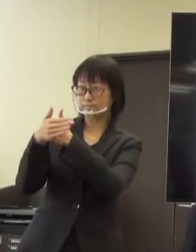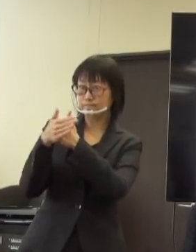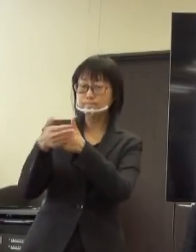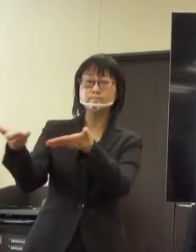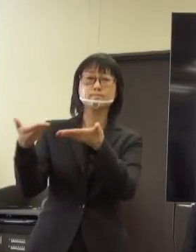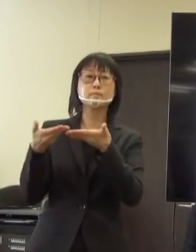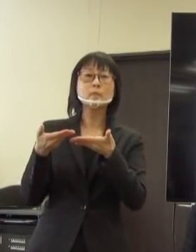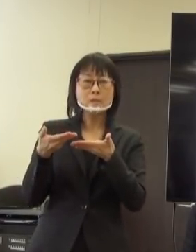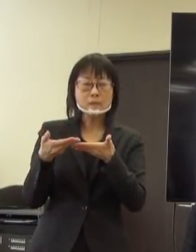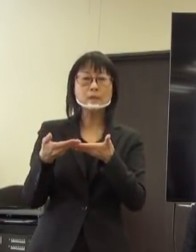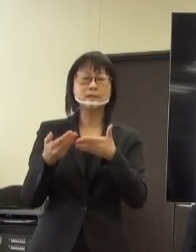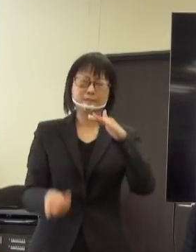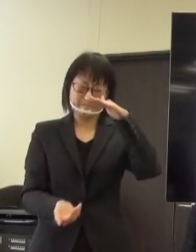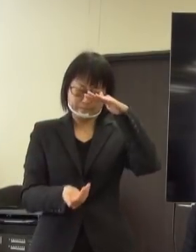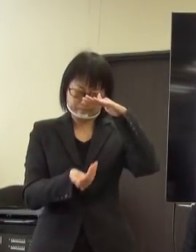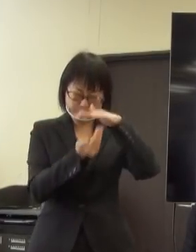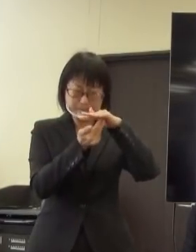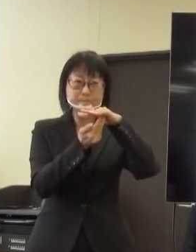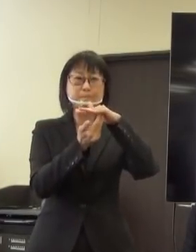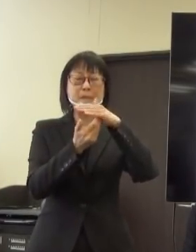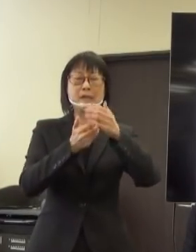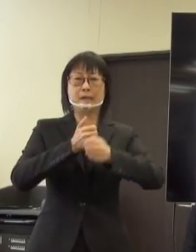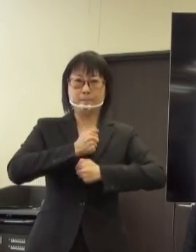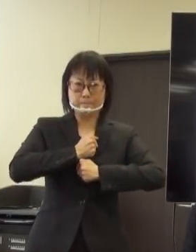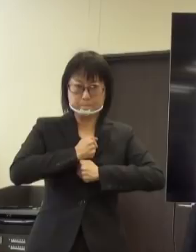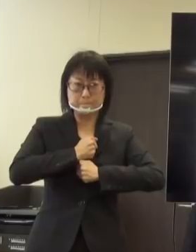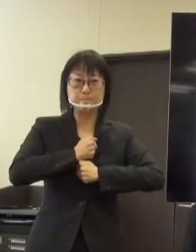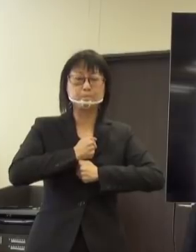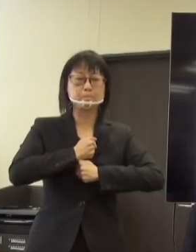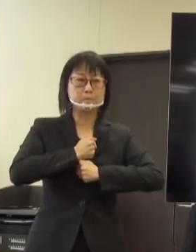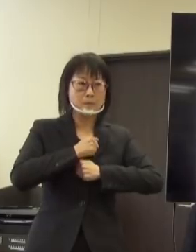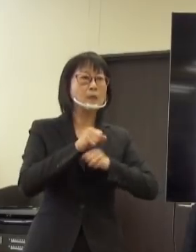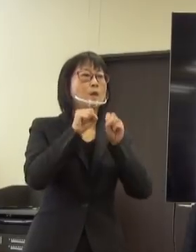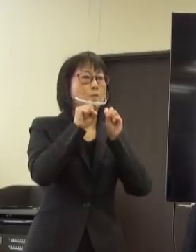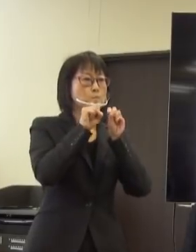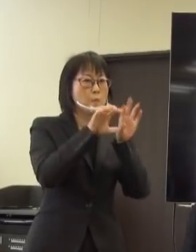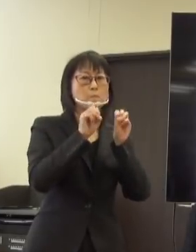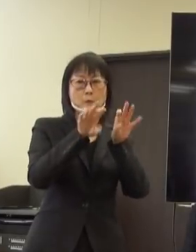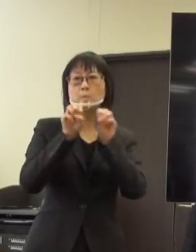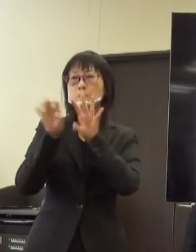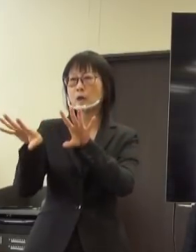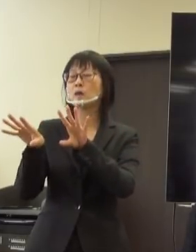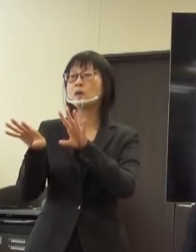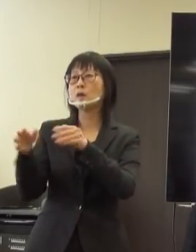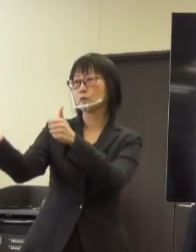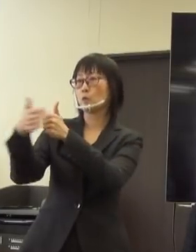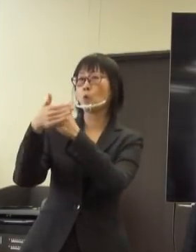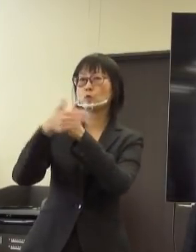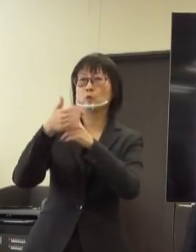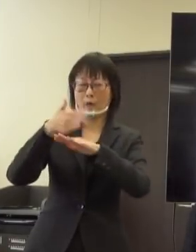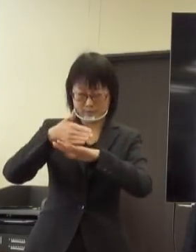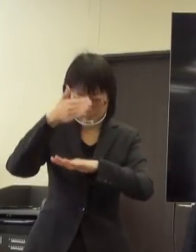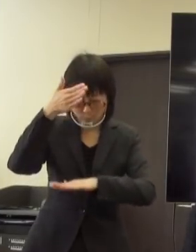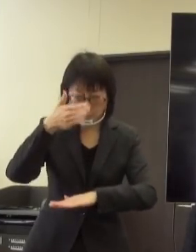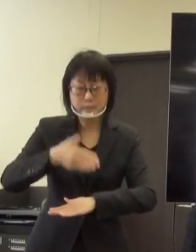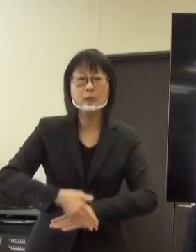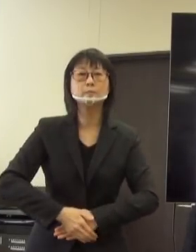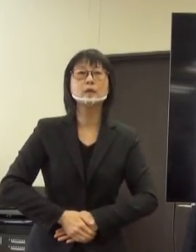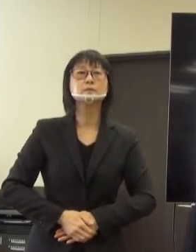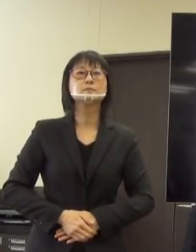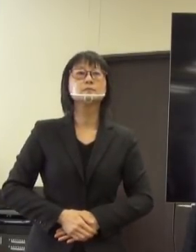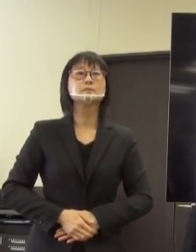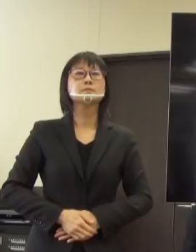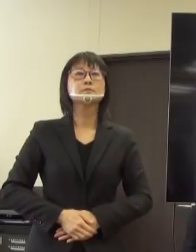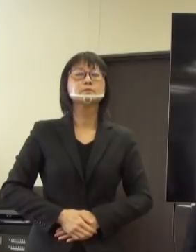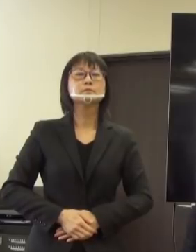警戒をということを合間合間に入れていただいて広報していただきました。本当にありがとうございます。こういった対応を